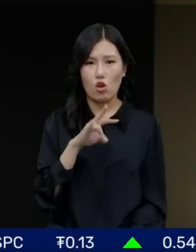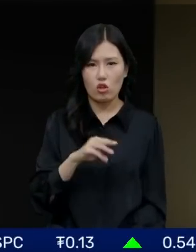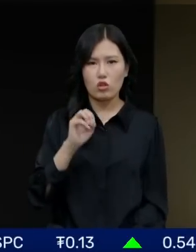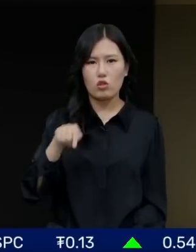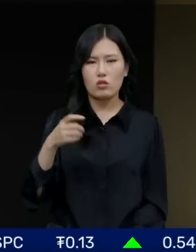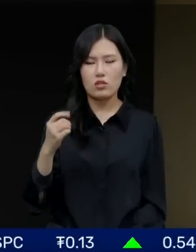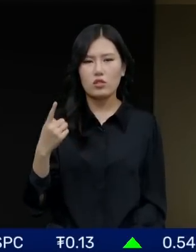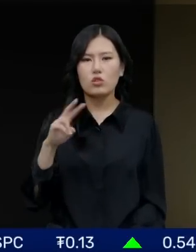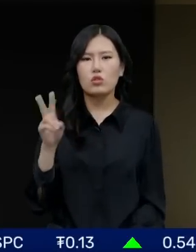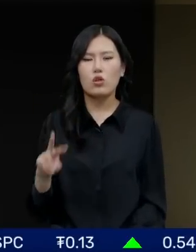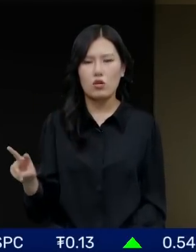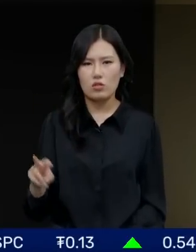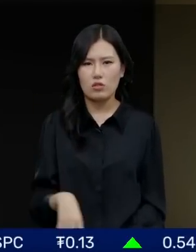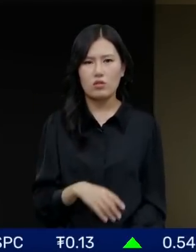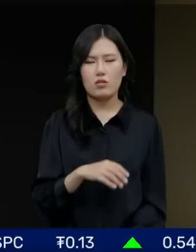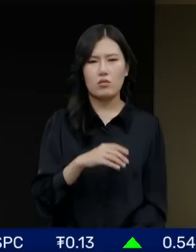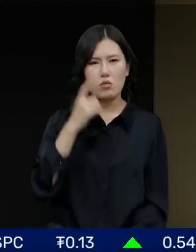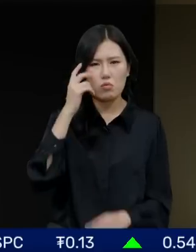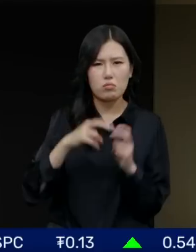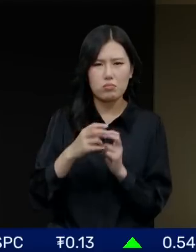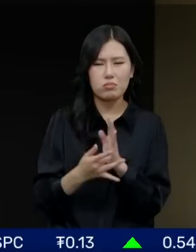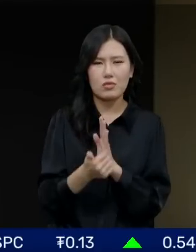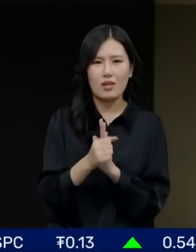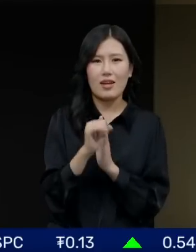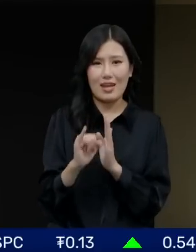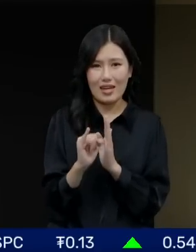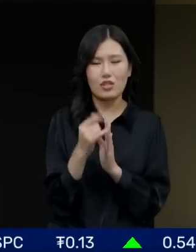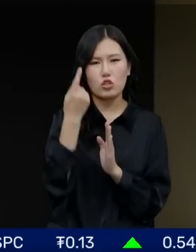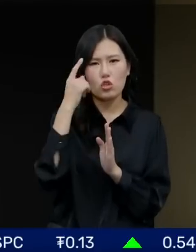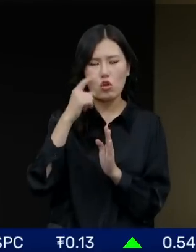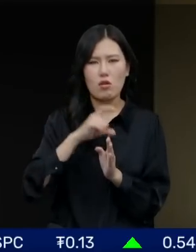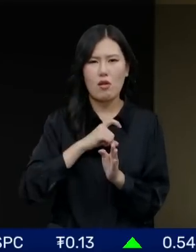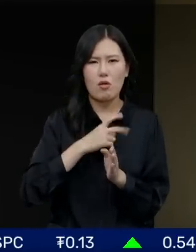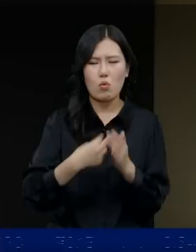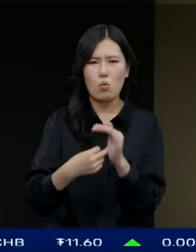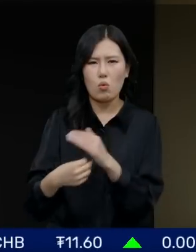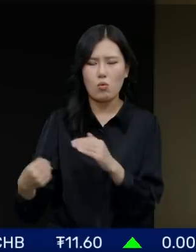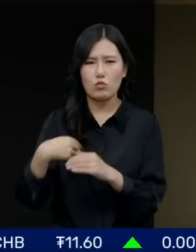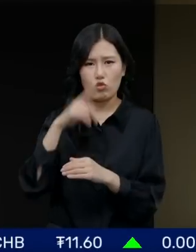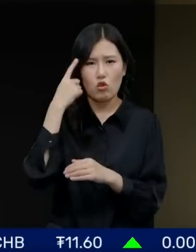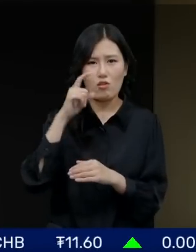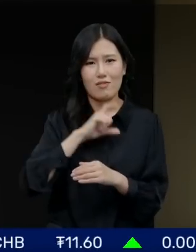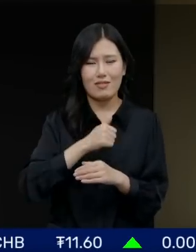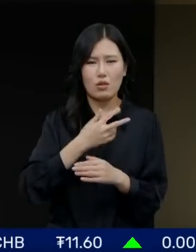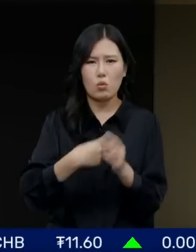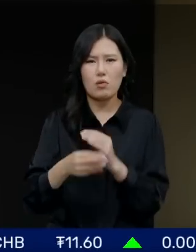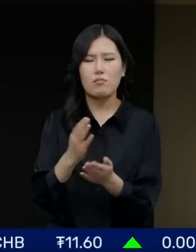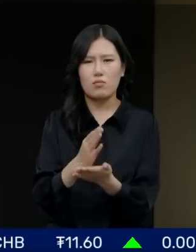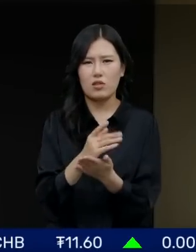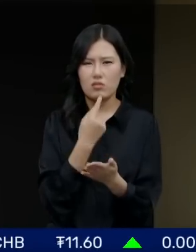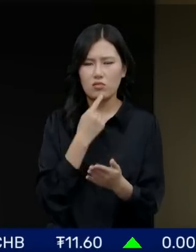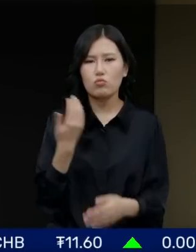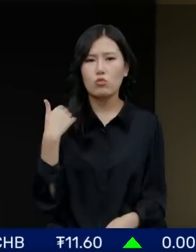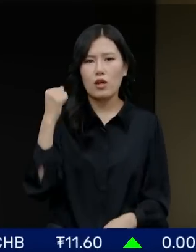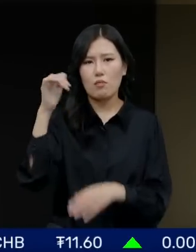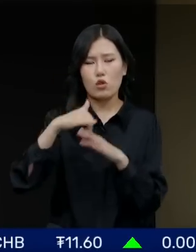$0.1. Хиймэл оюуны технологид зохиогчийн эрхийг зөрчих тохиолдлууд хамгийн том асуудлын нэг болоод байна. Саяхан гэхэд Америкийн нэгэн улсын